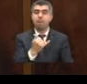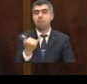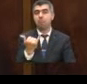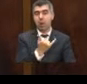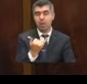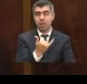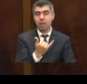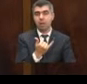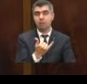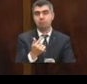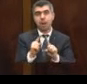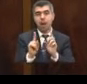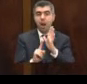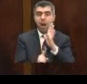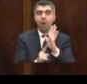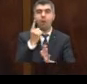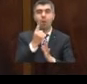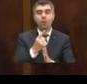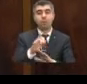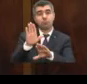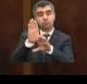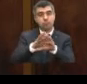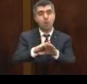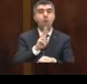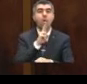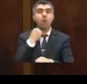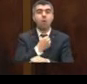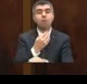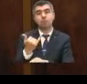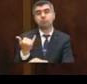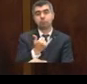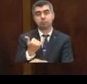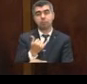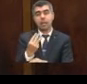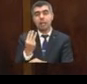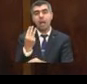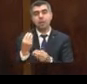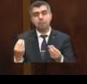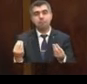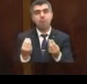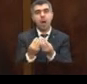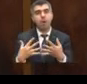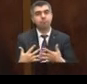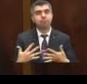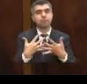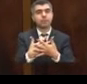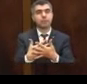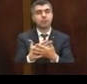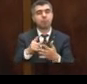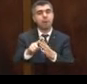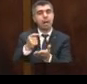وبفوائد تفضيلية استثنائية. وندعو الحكومة إلى أن تكون طرفاً ثالثاً فاعلاً في هذه العلاقة،